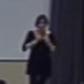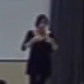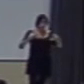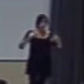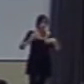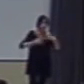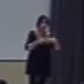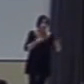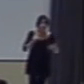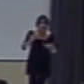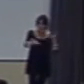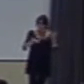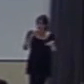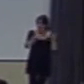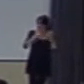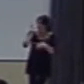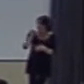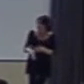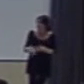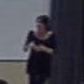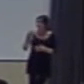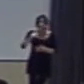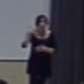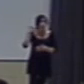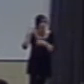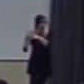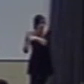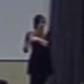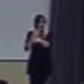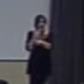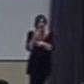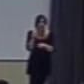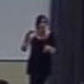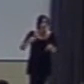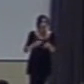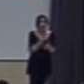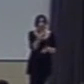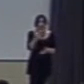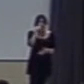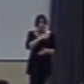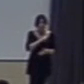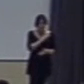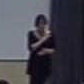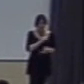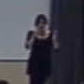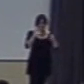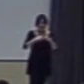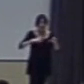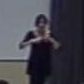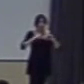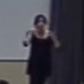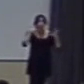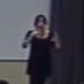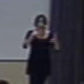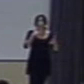moltes coses i moltes propostes, el Ricard Gomar apuntava que estem molt a prop del 20è aniversari del Premi als Mitjans de Comunicació del Consell